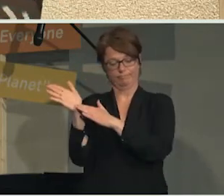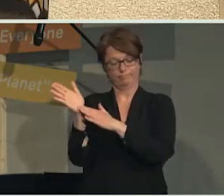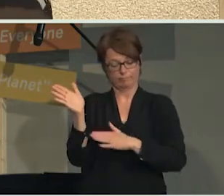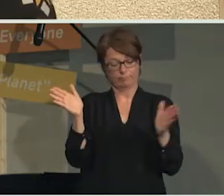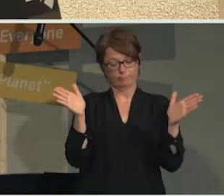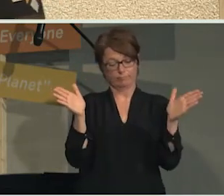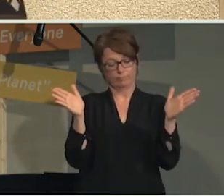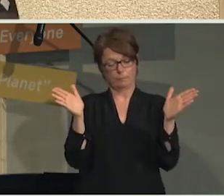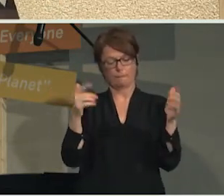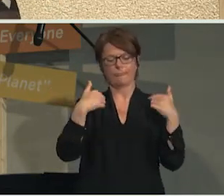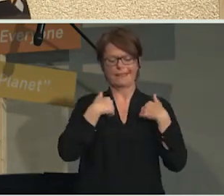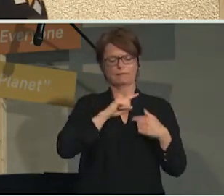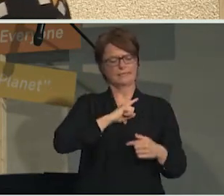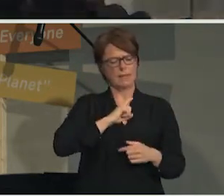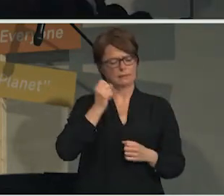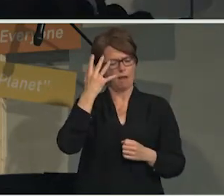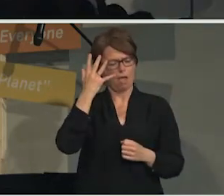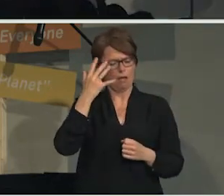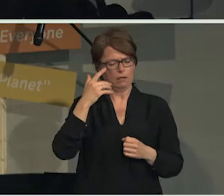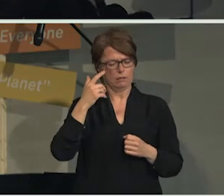haben 2019.